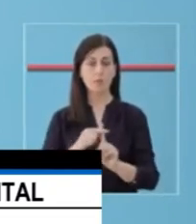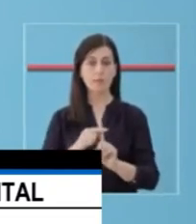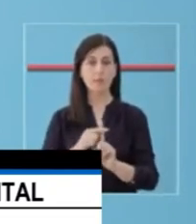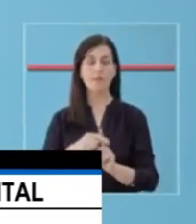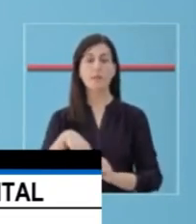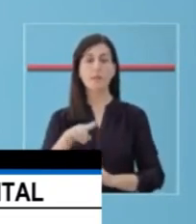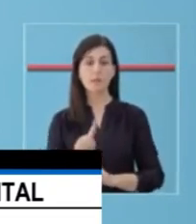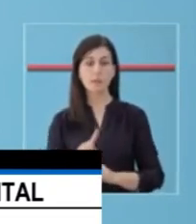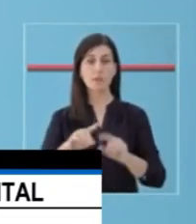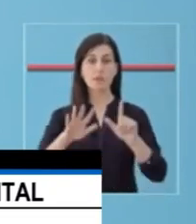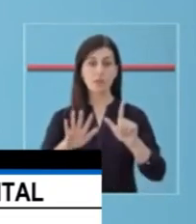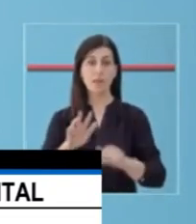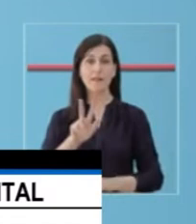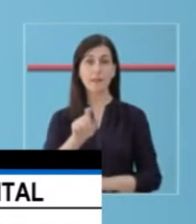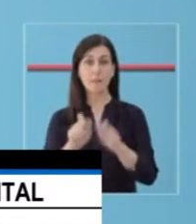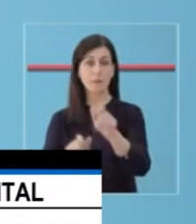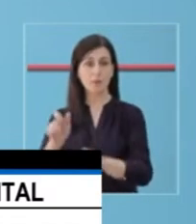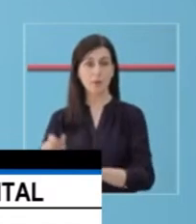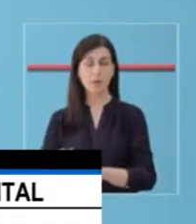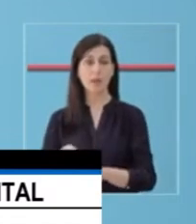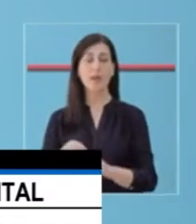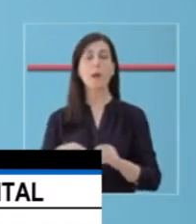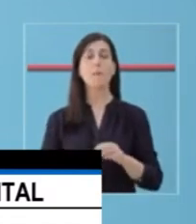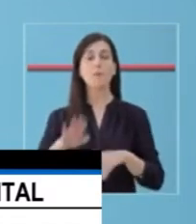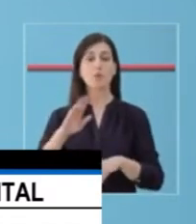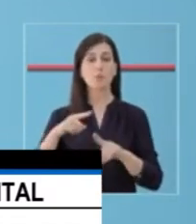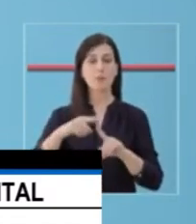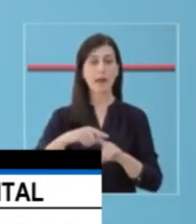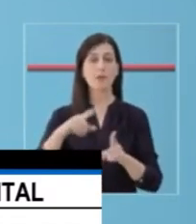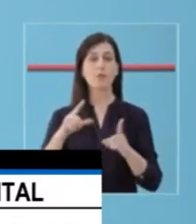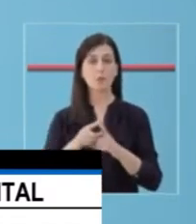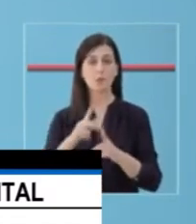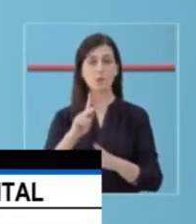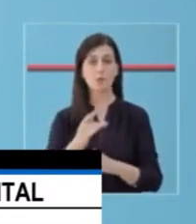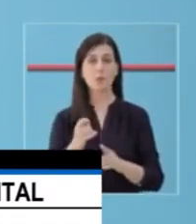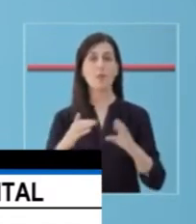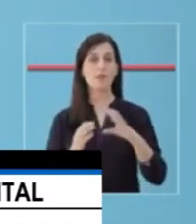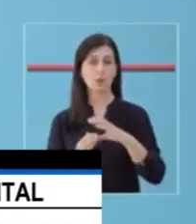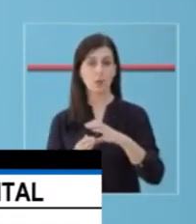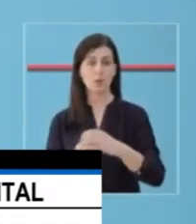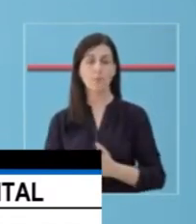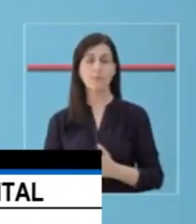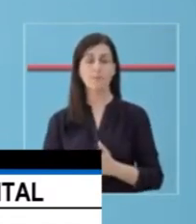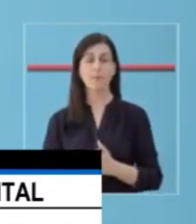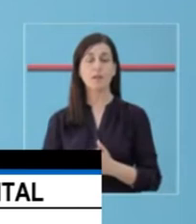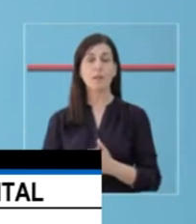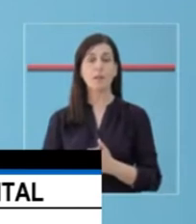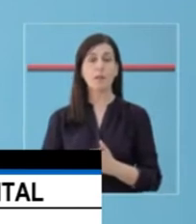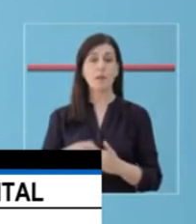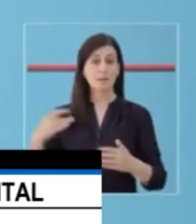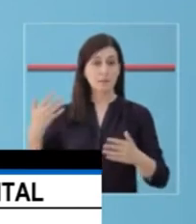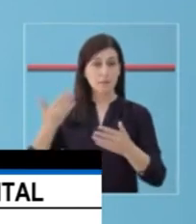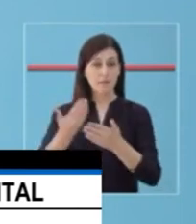me COVID-19 173 persona, përkatësisht në Tiranë, Durrës, Kruj dhe Shkodër. Nga